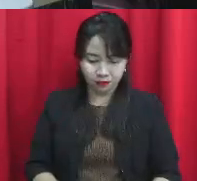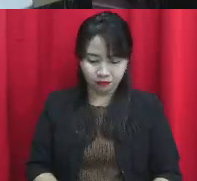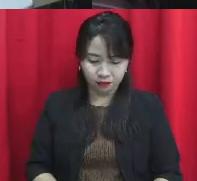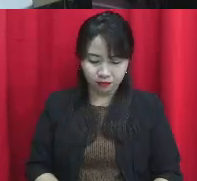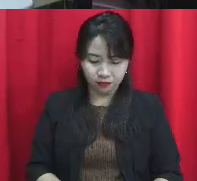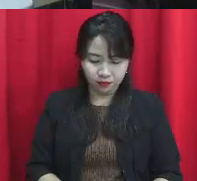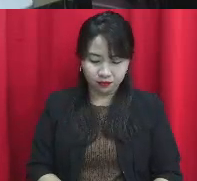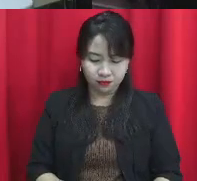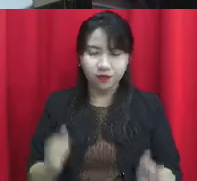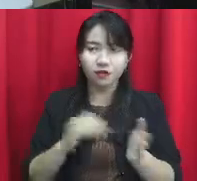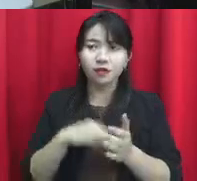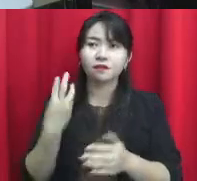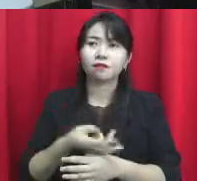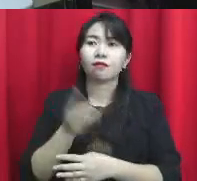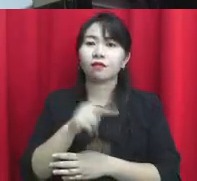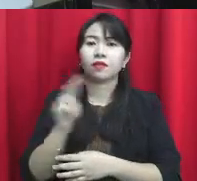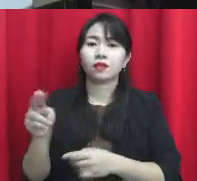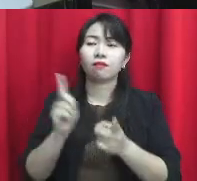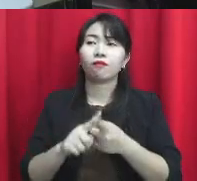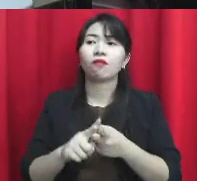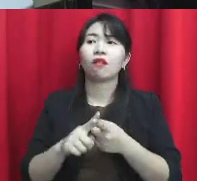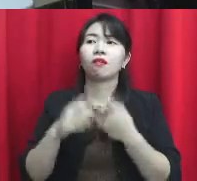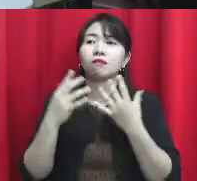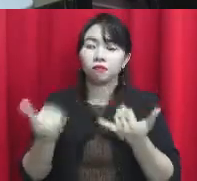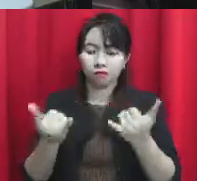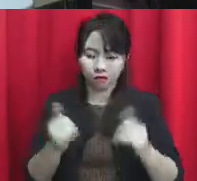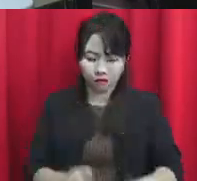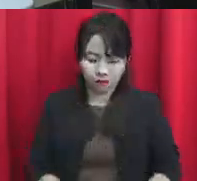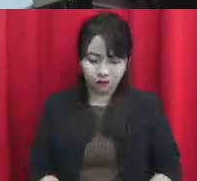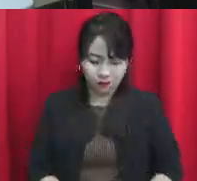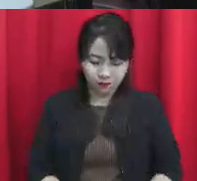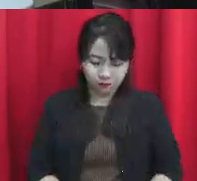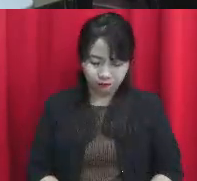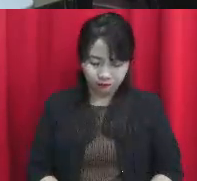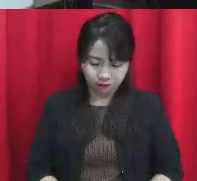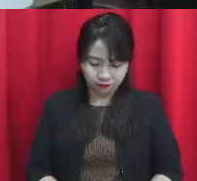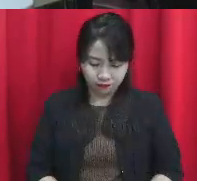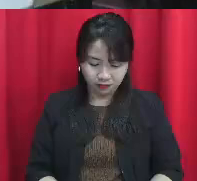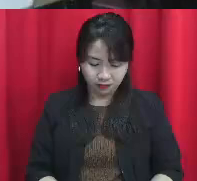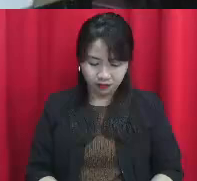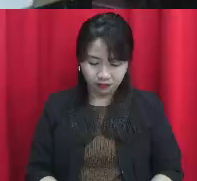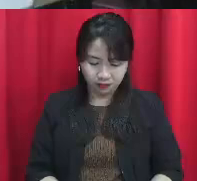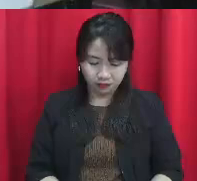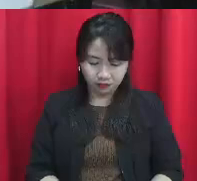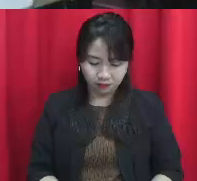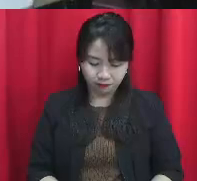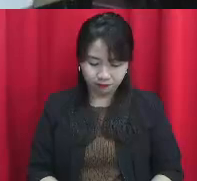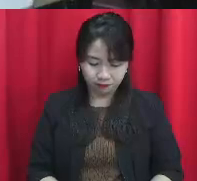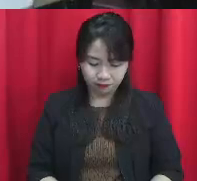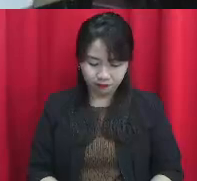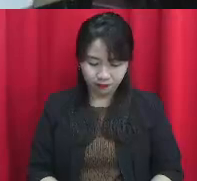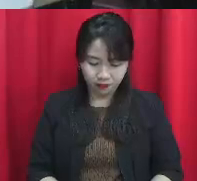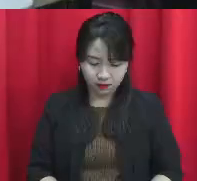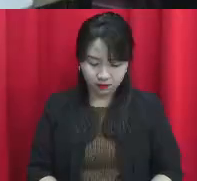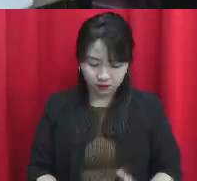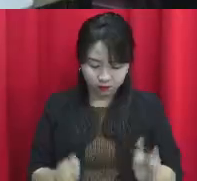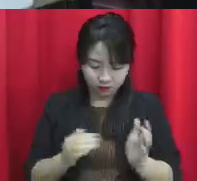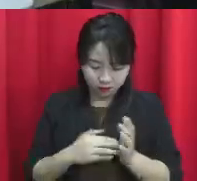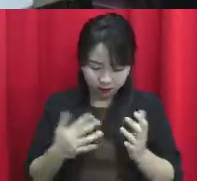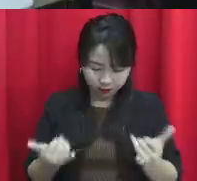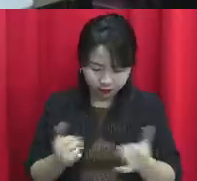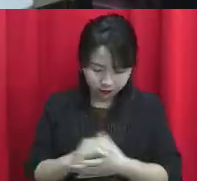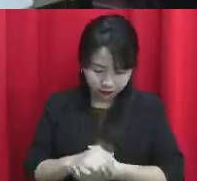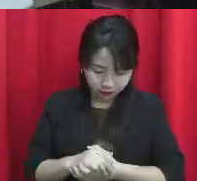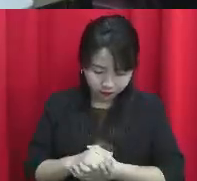maraming salamat sa inyo pong pagsubaybay sa ating pong programa sir py Paano na tayo alr Maraming maraming salamat po sa lahat ng mga kapatiran po nating